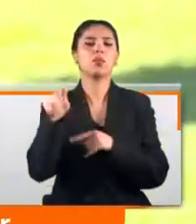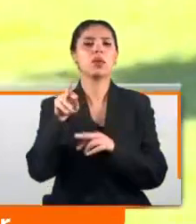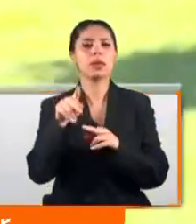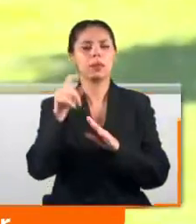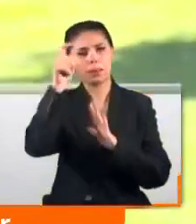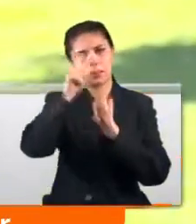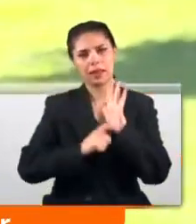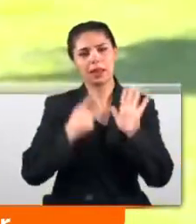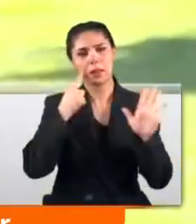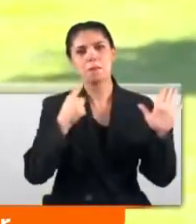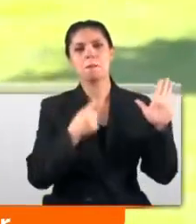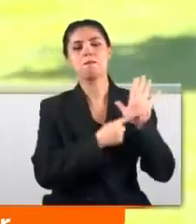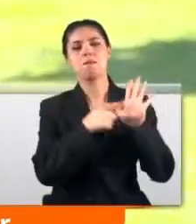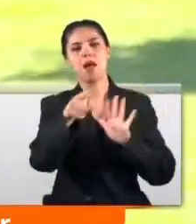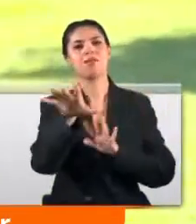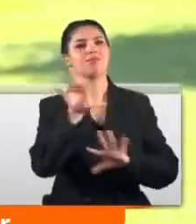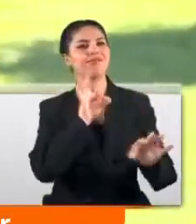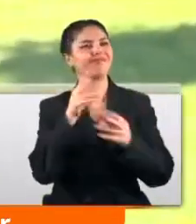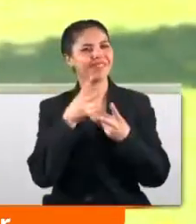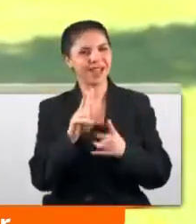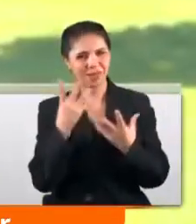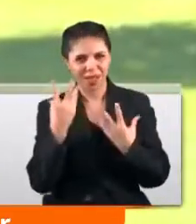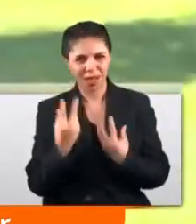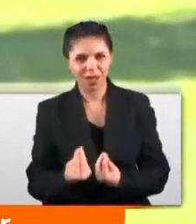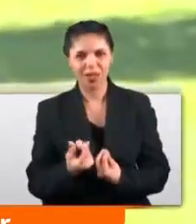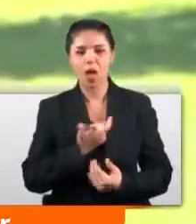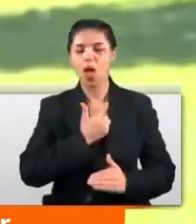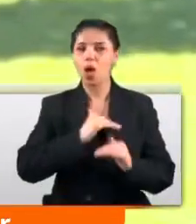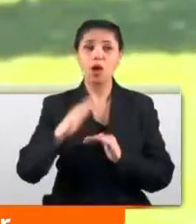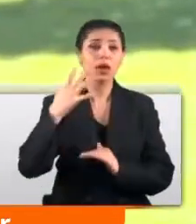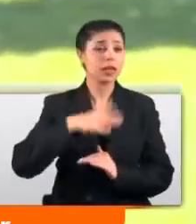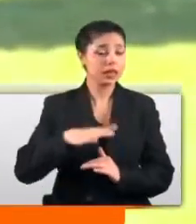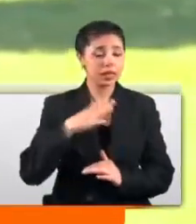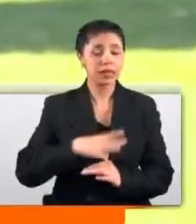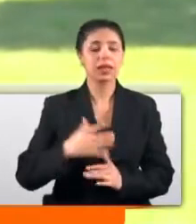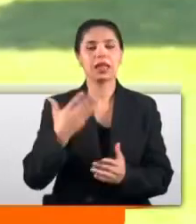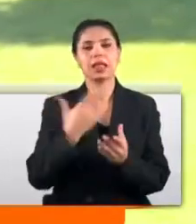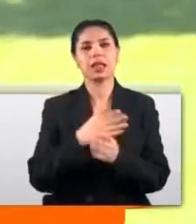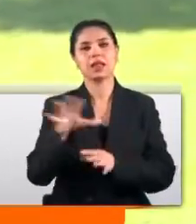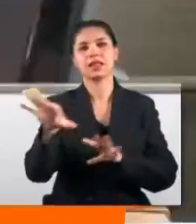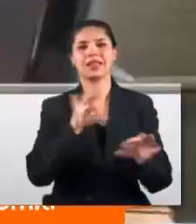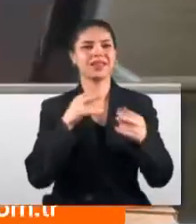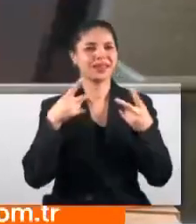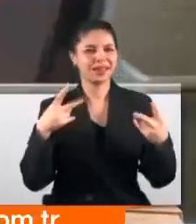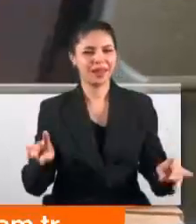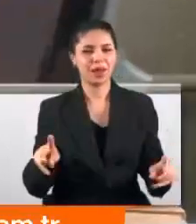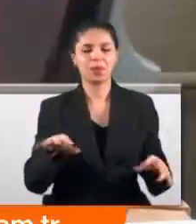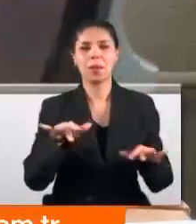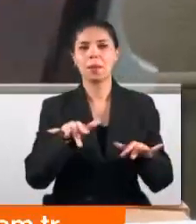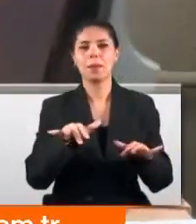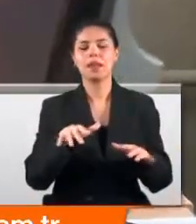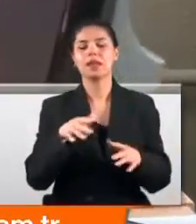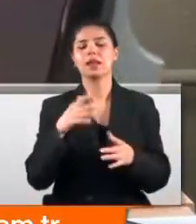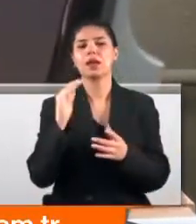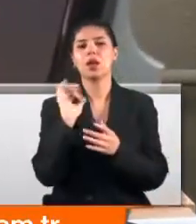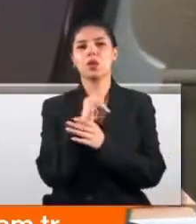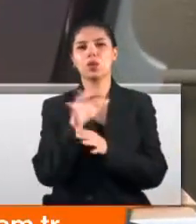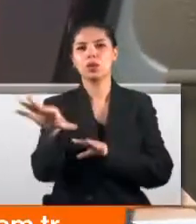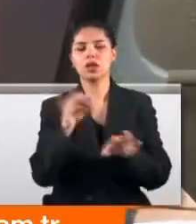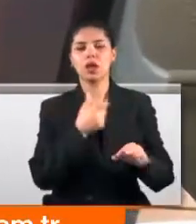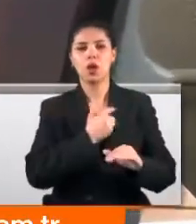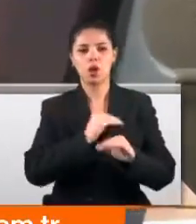tasarım, fotoğrafçılık gibi tercihler sunulacak ve yine öğrenci istediği dersi seçebilecek. Bilişim kursunu seçecek